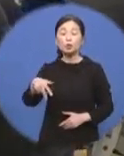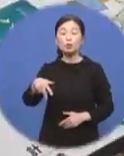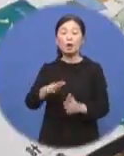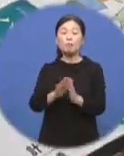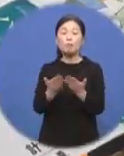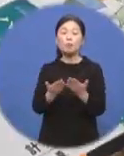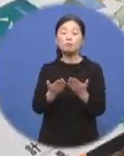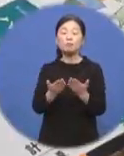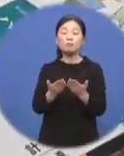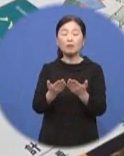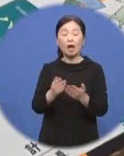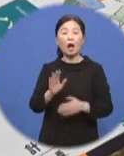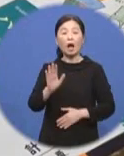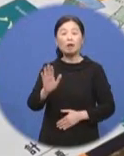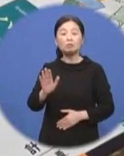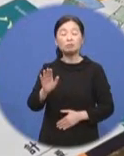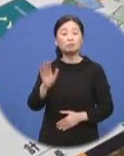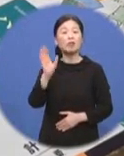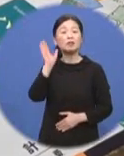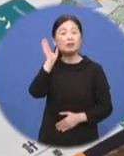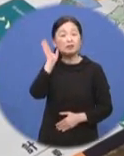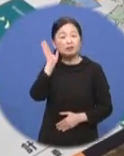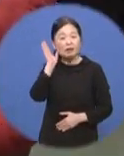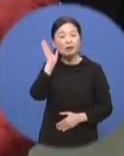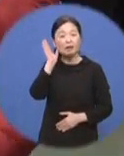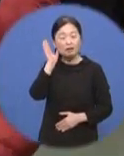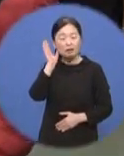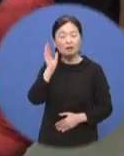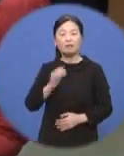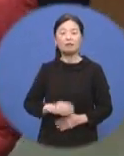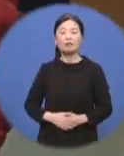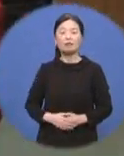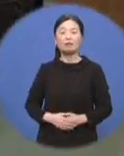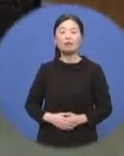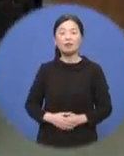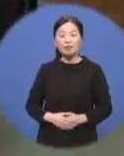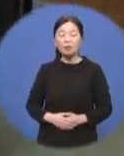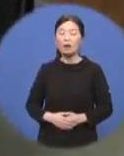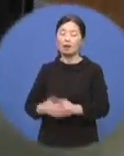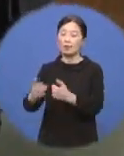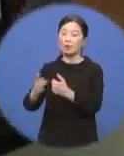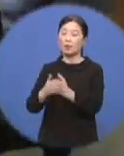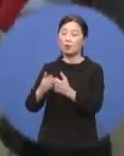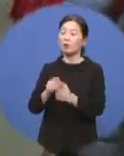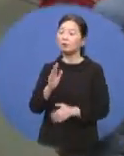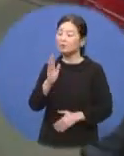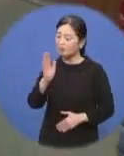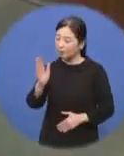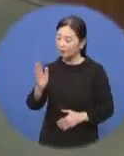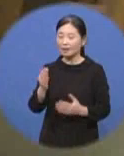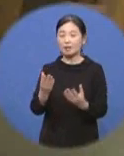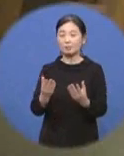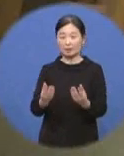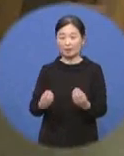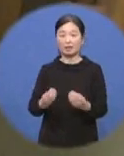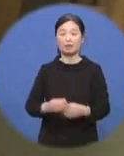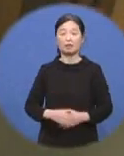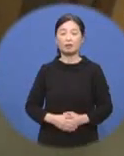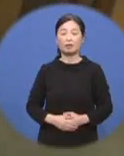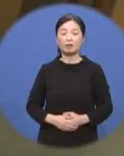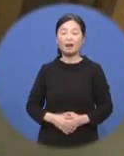らもう学校としてはとても願ったり叶ったりのことなので、一緒によろしくお願いしますっていうことで進めていきました。楽し